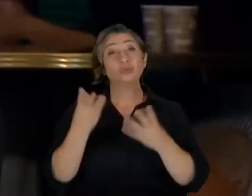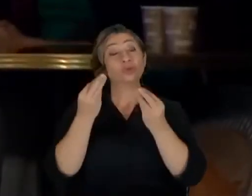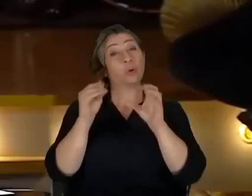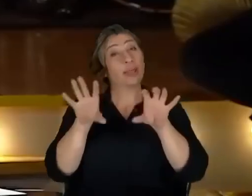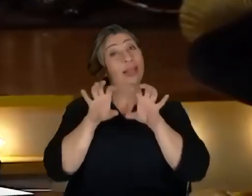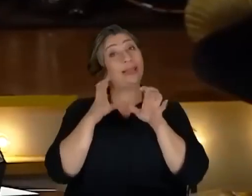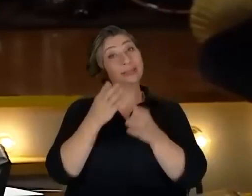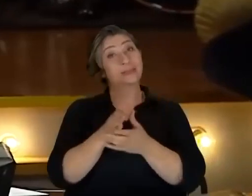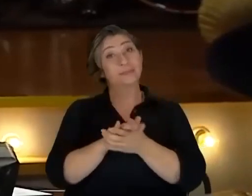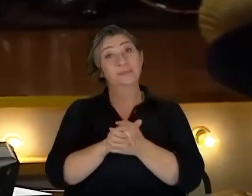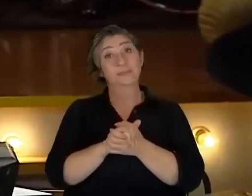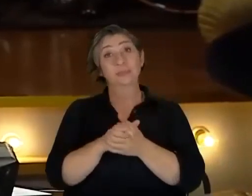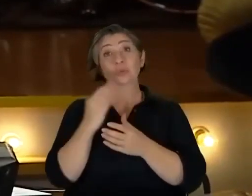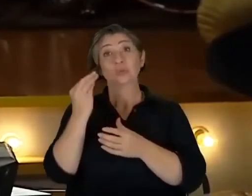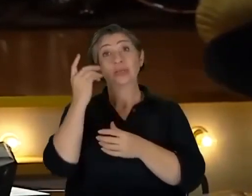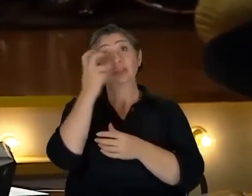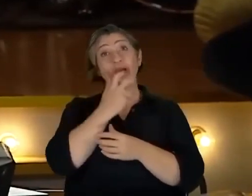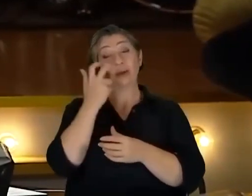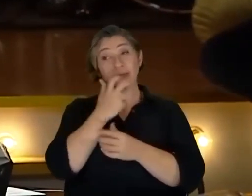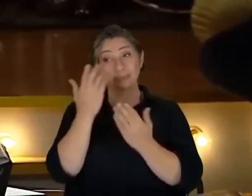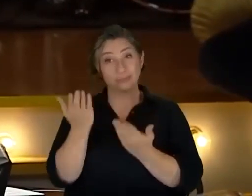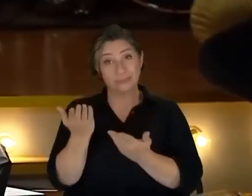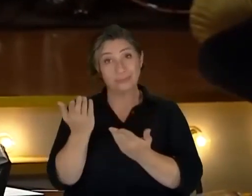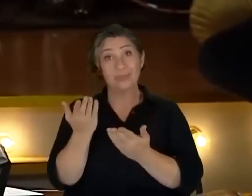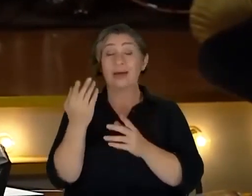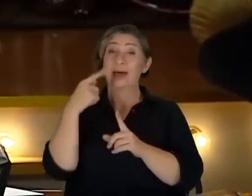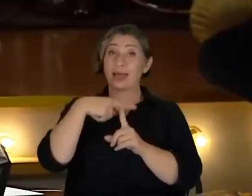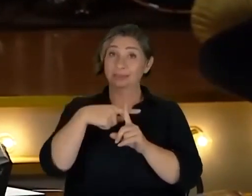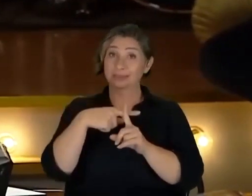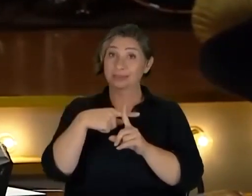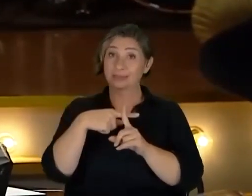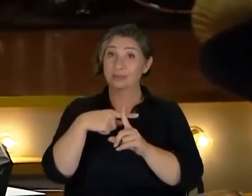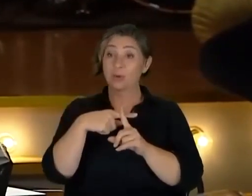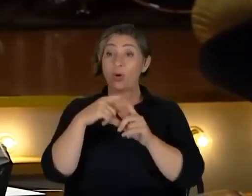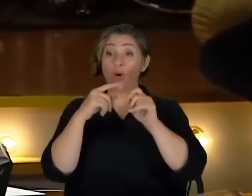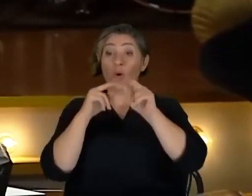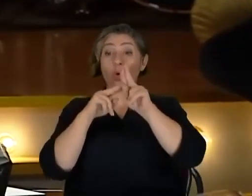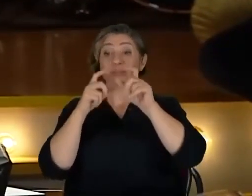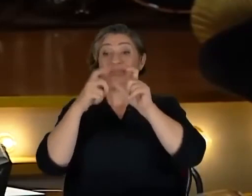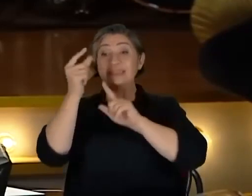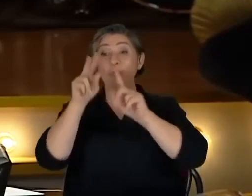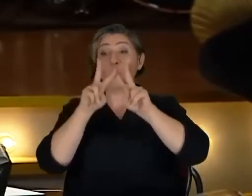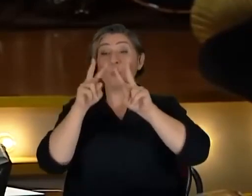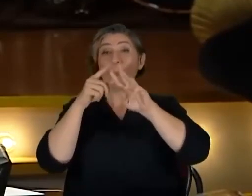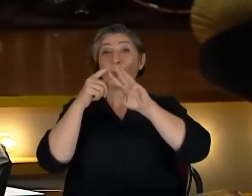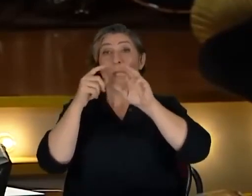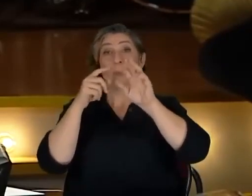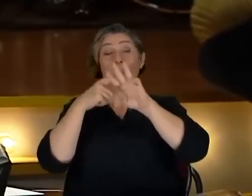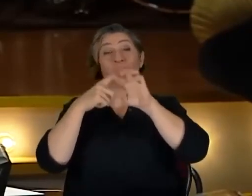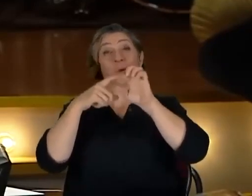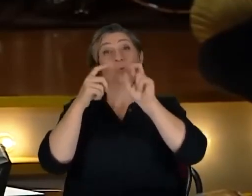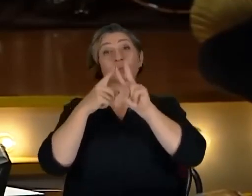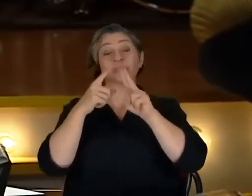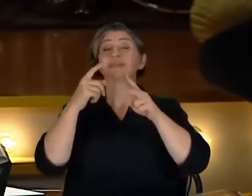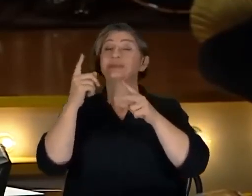Çok etkileyici. Çok güzel. Bir kere güzel şarkı söylüyorsun. Çok teşekkür ederim. Ayrıca da oksimoron oyunu çok güzel.